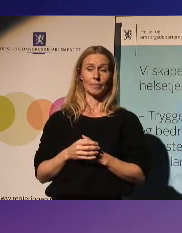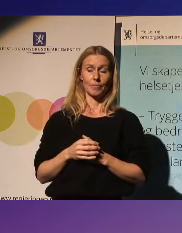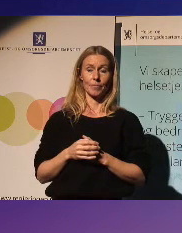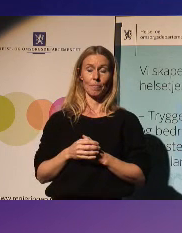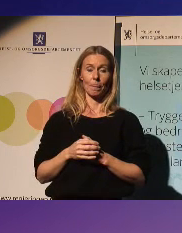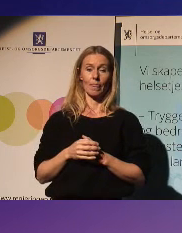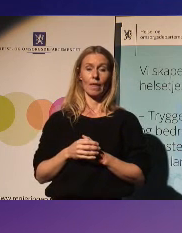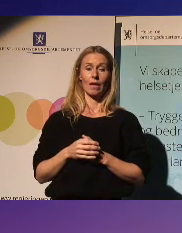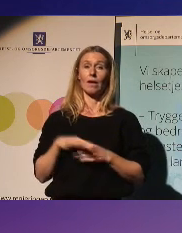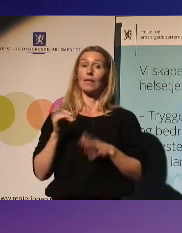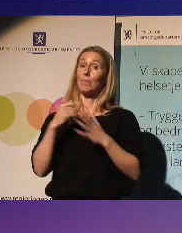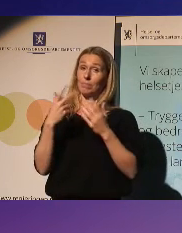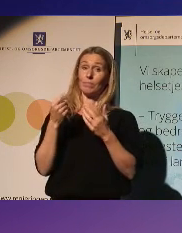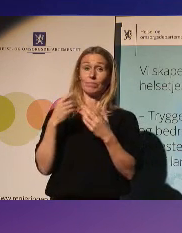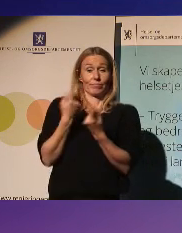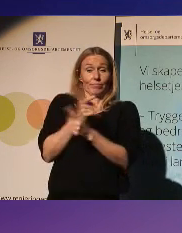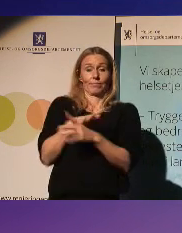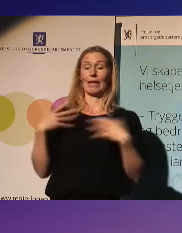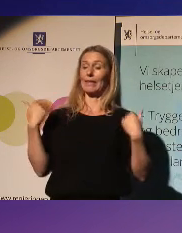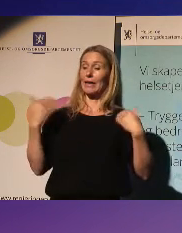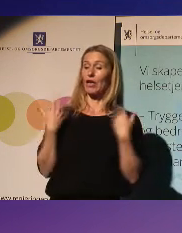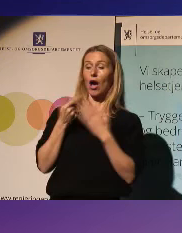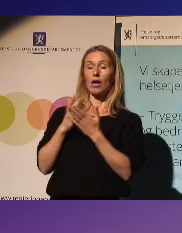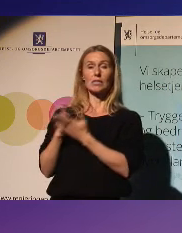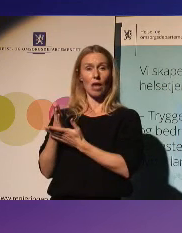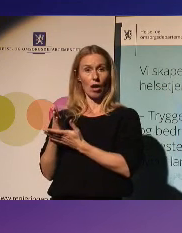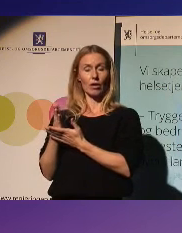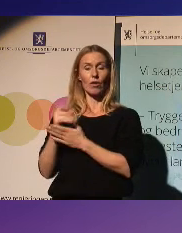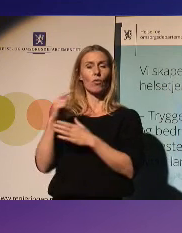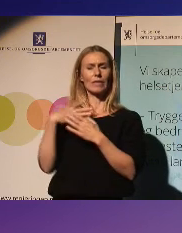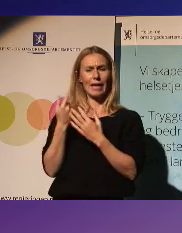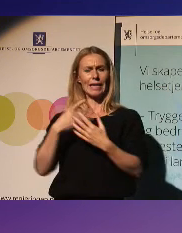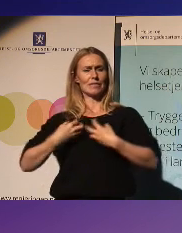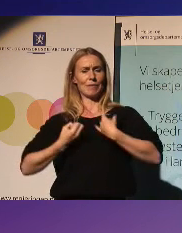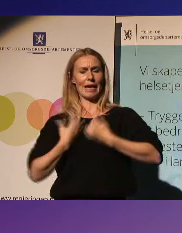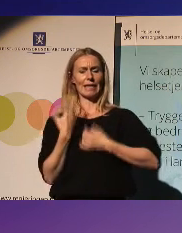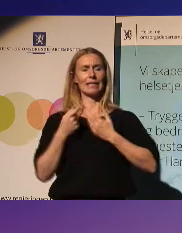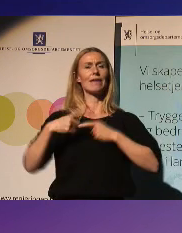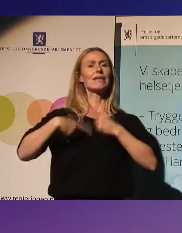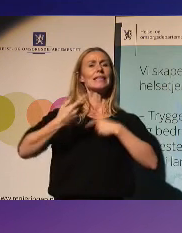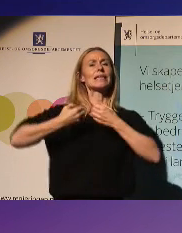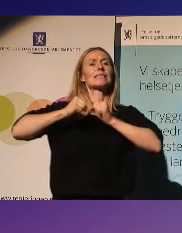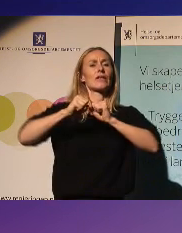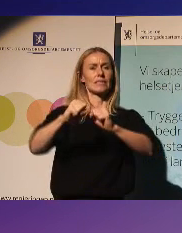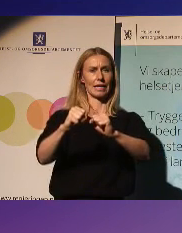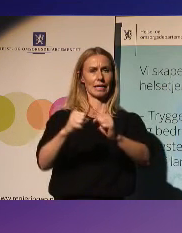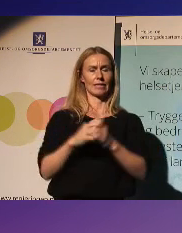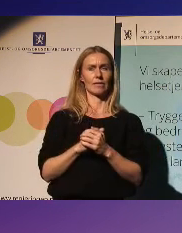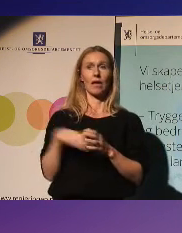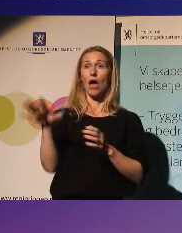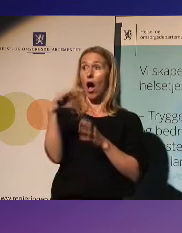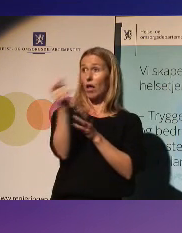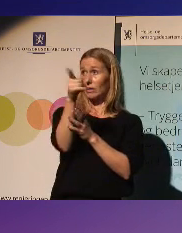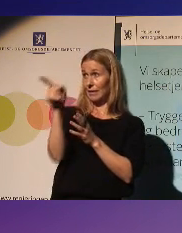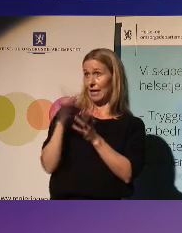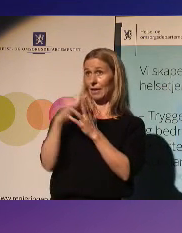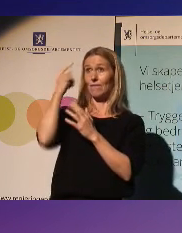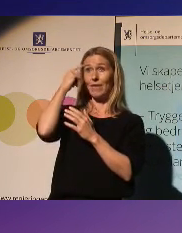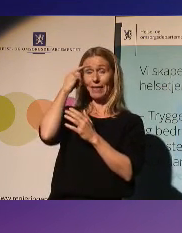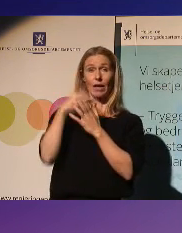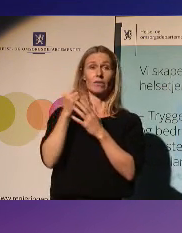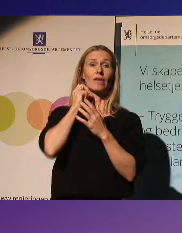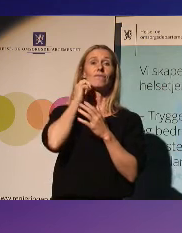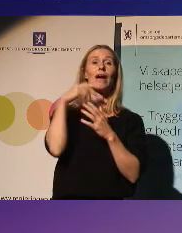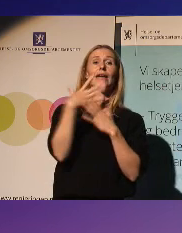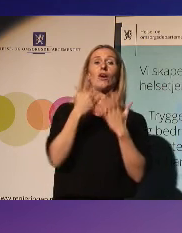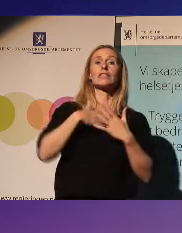Det ble en veldig gladsak, og det ansporet til videre satsing. Nå vet alle dere at hverdagsrehabilitering